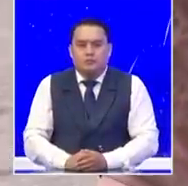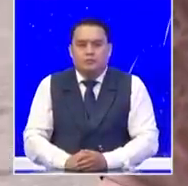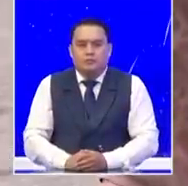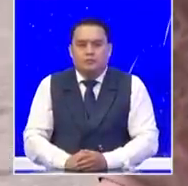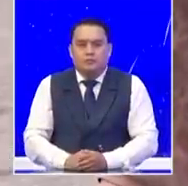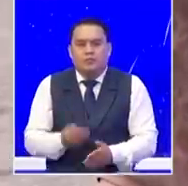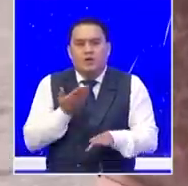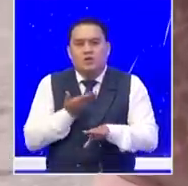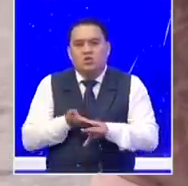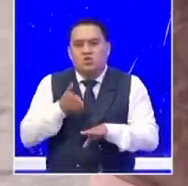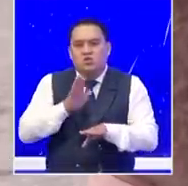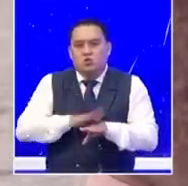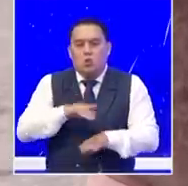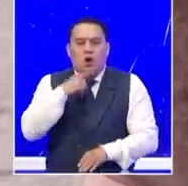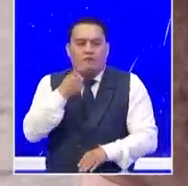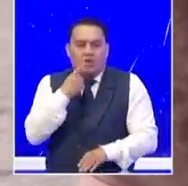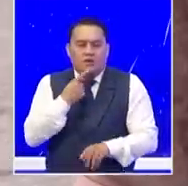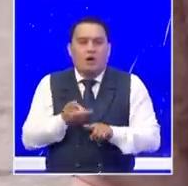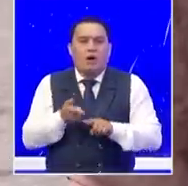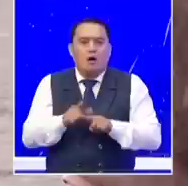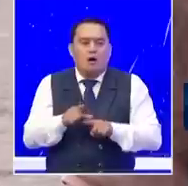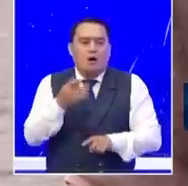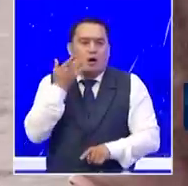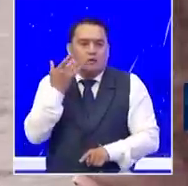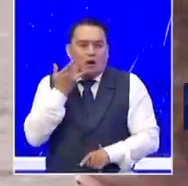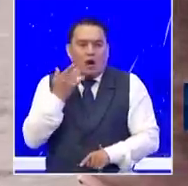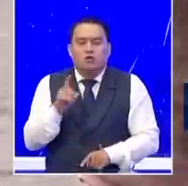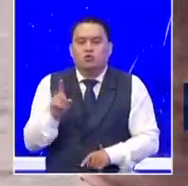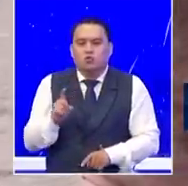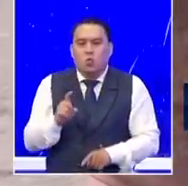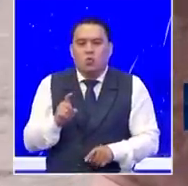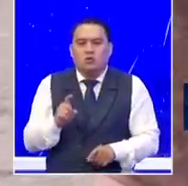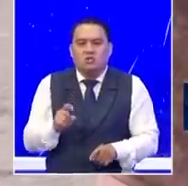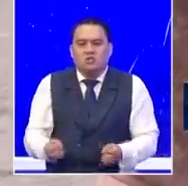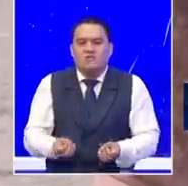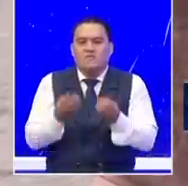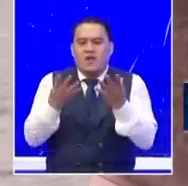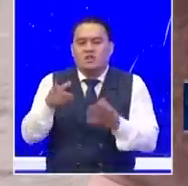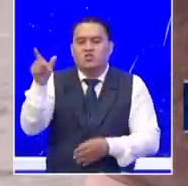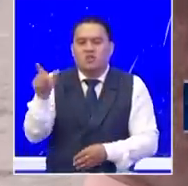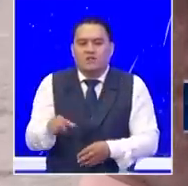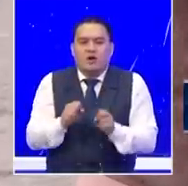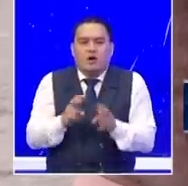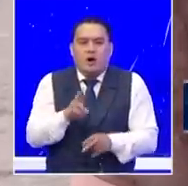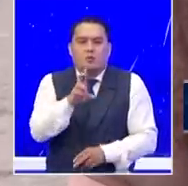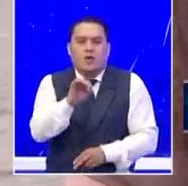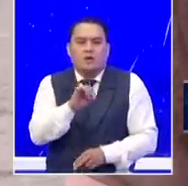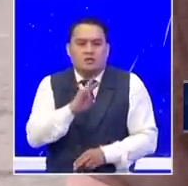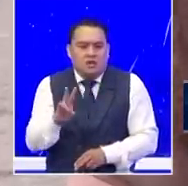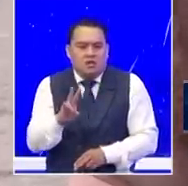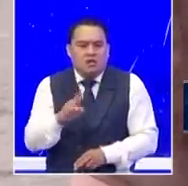Тяжело говорить, когда из жизни уходят такие светлые люди, как Бисен Абаевич.